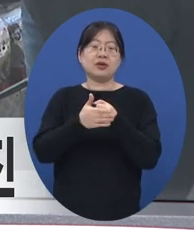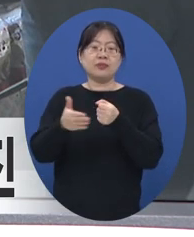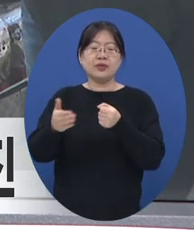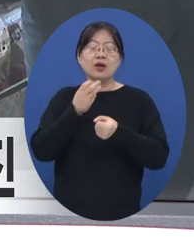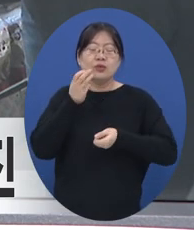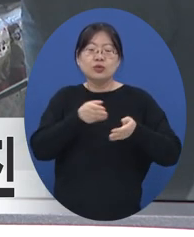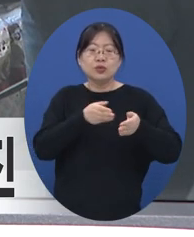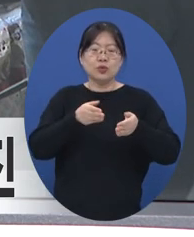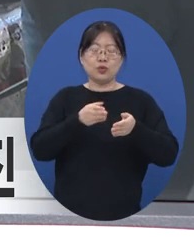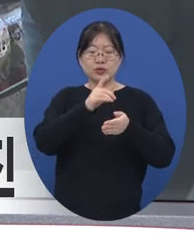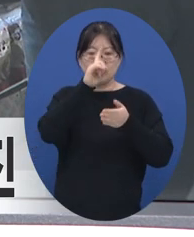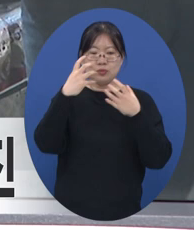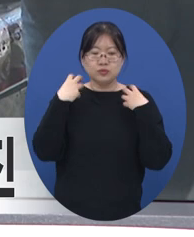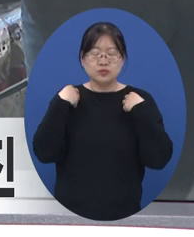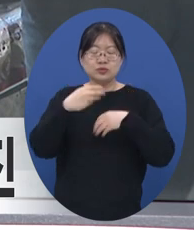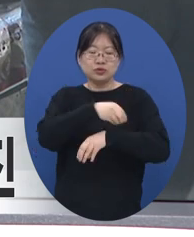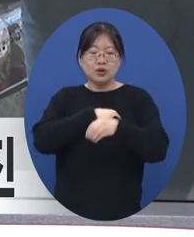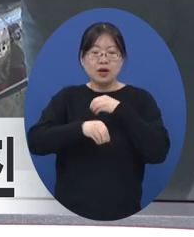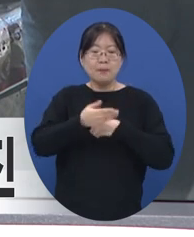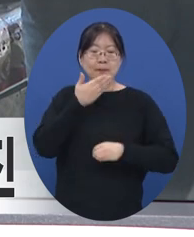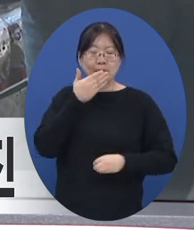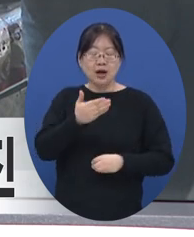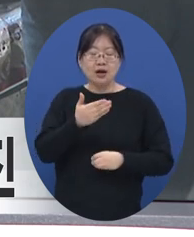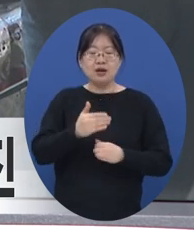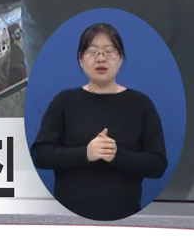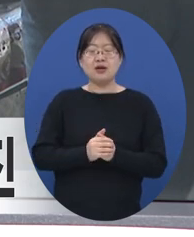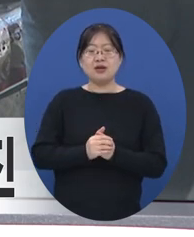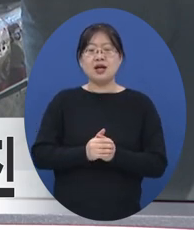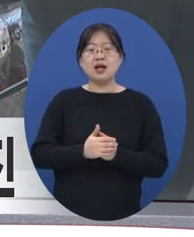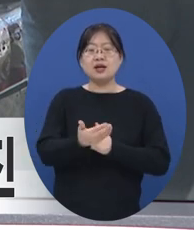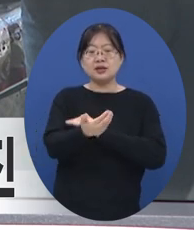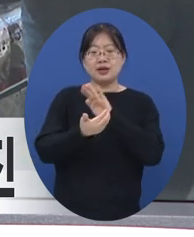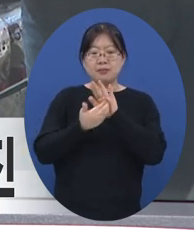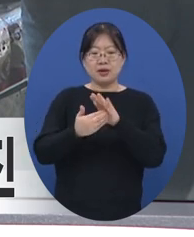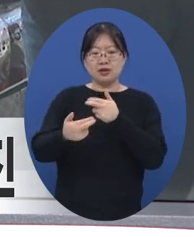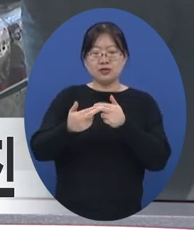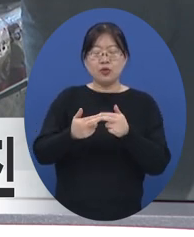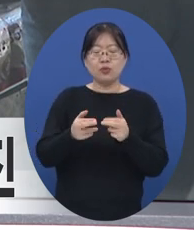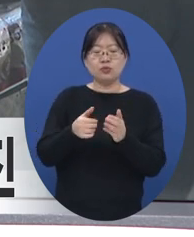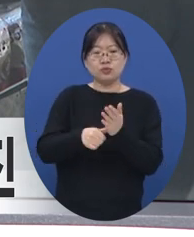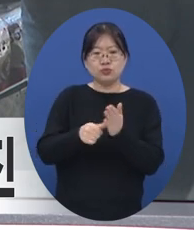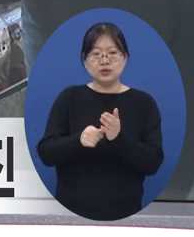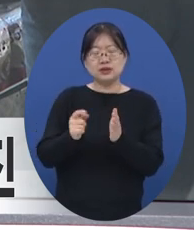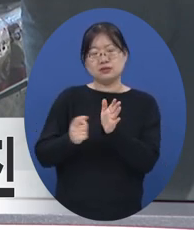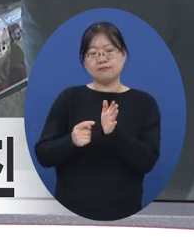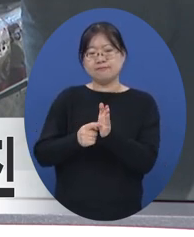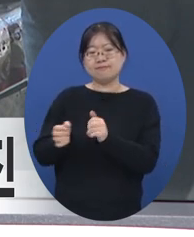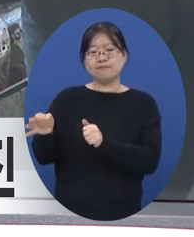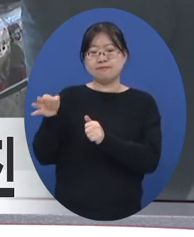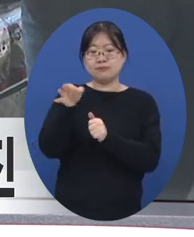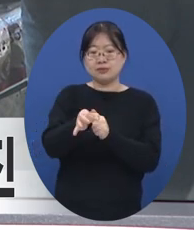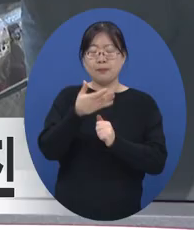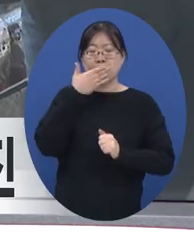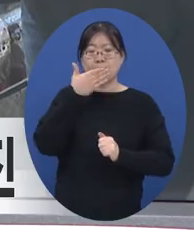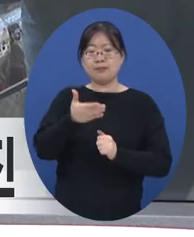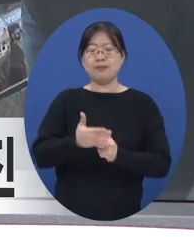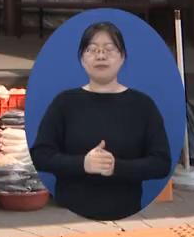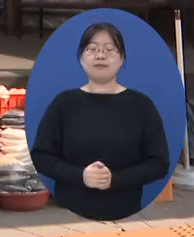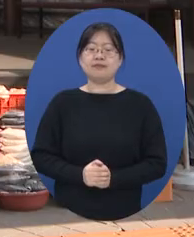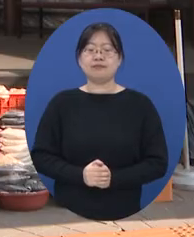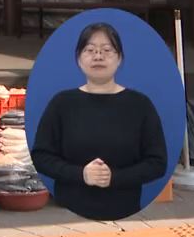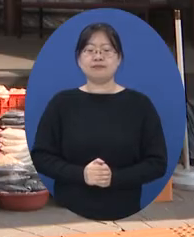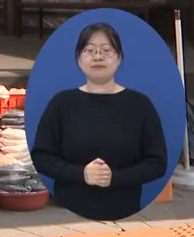발벗고 나섰습니다. 보건용 마스크와 손세정제 등 예방물품을 긴급 지원합니다. 최창순 기자입니다.